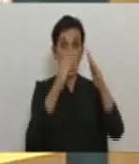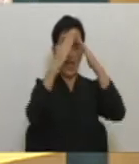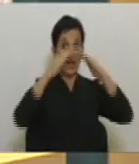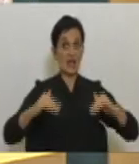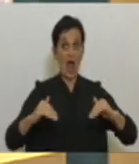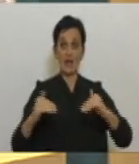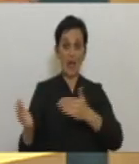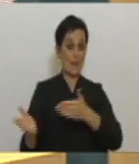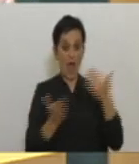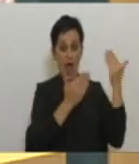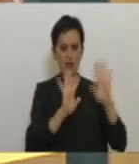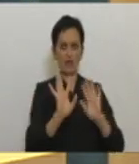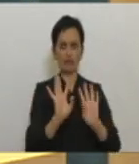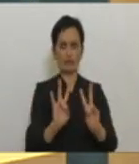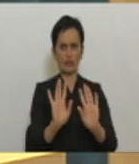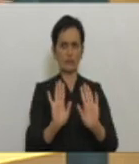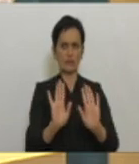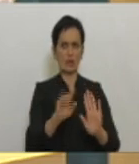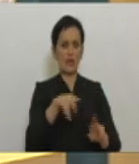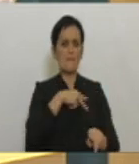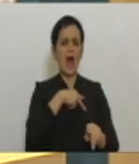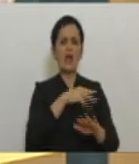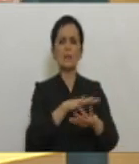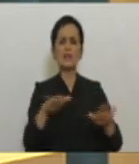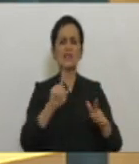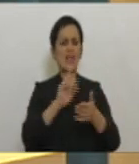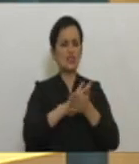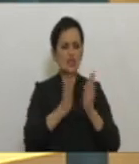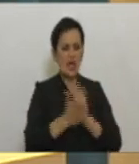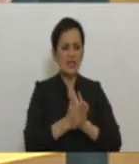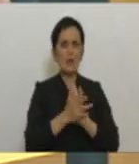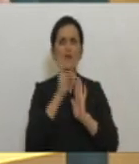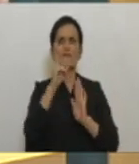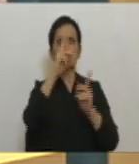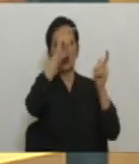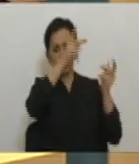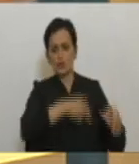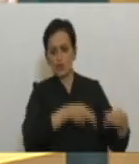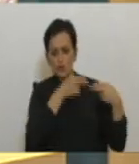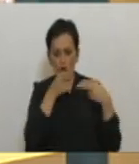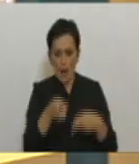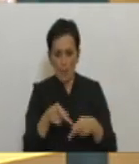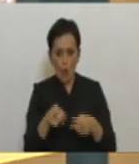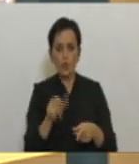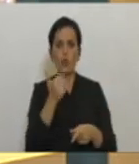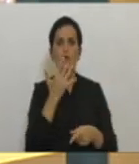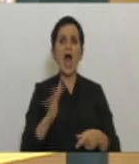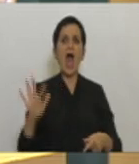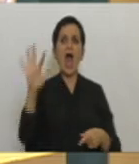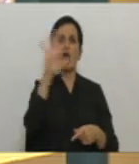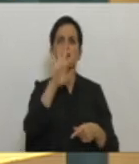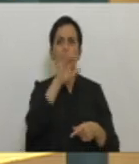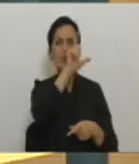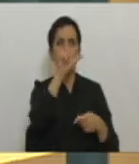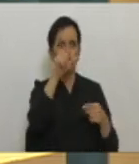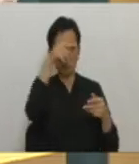აიღოთ პარლამენტის წინაშე ტერიტორიიდან რაც არ უნდა შეთანხმება მოხდეს და ვინც არ და ჩამოვიდეს ამ ქვეყანაში და როგორი ევროპული ინსტიტუციები არ უნდა